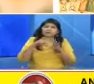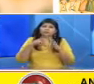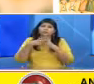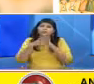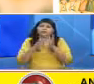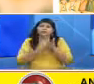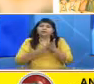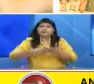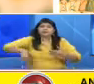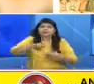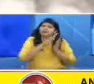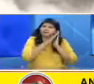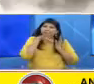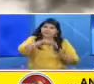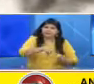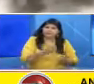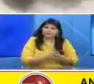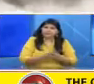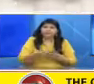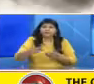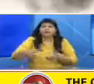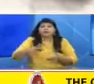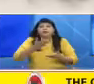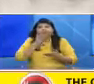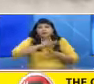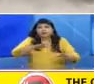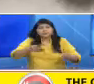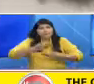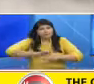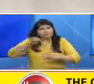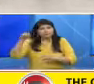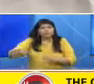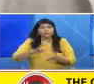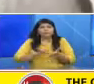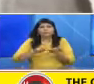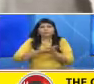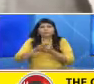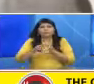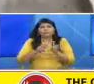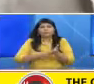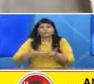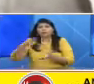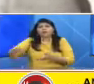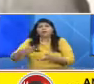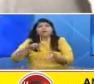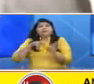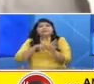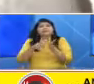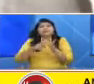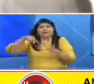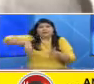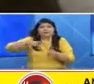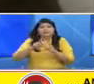में स्थिर हुए, और समंदर के तट पर पैदा हुए मोहन यमुना के तट पर आकर के दिल्ली